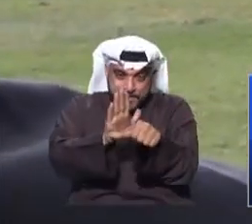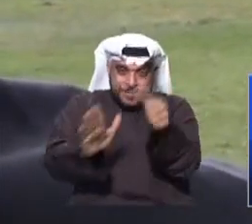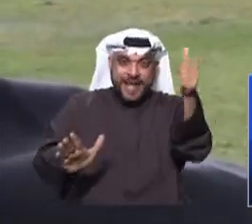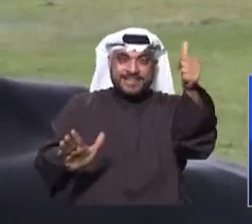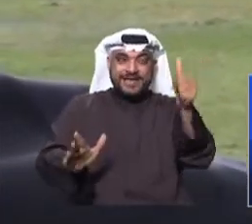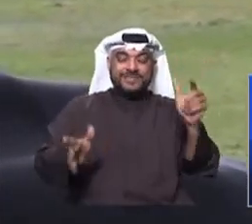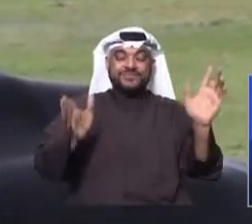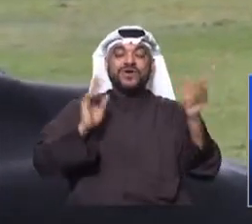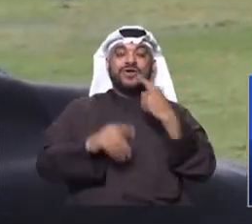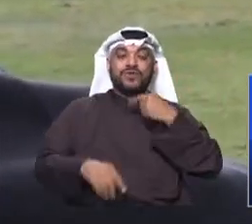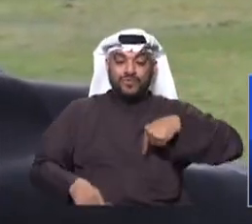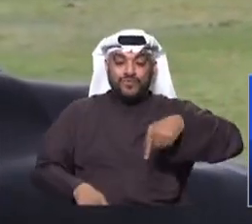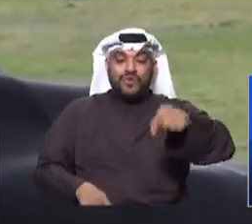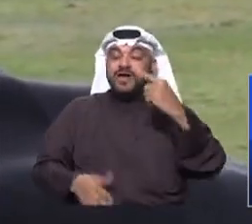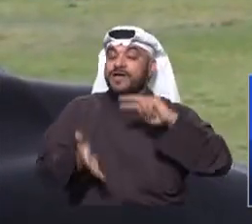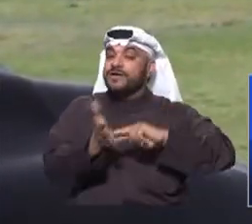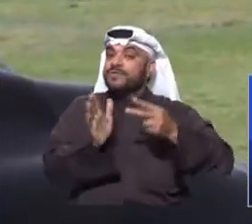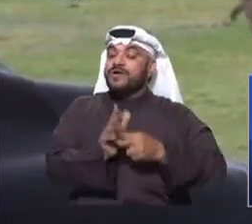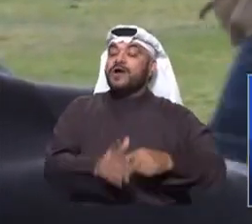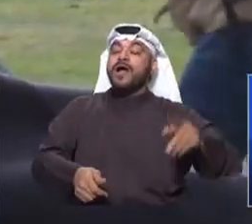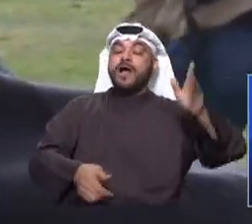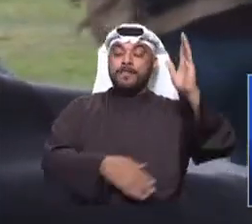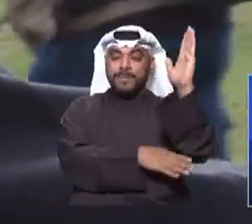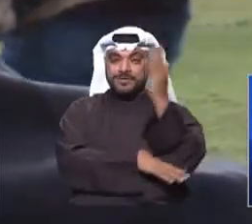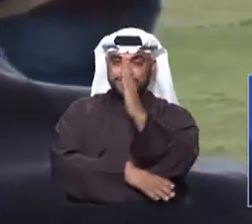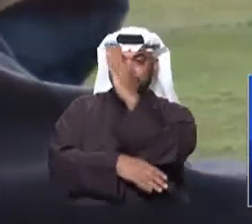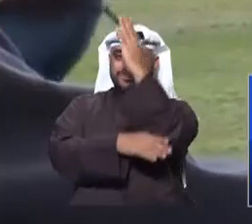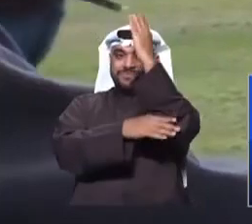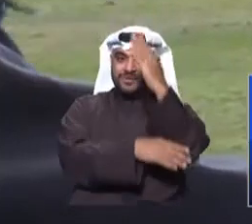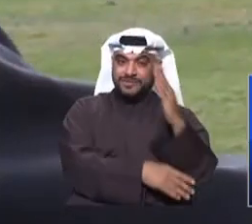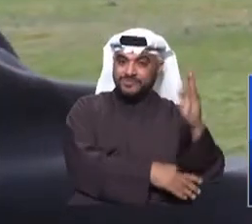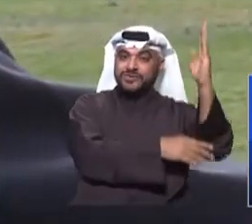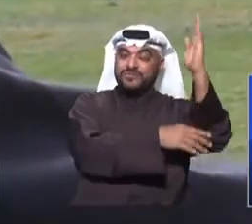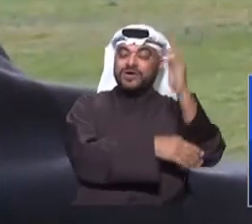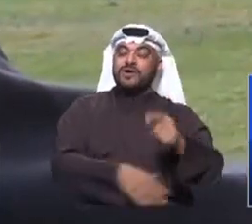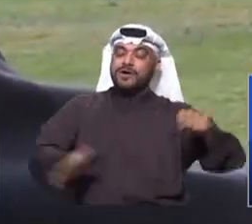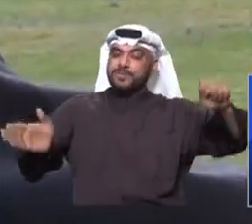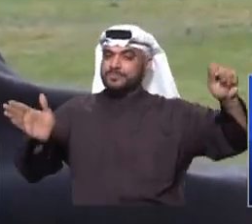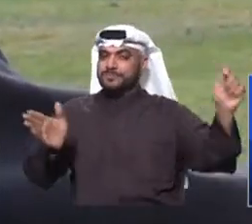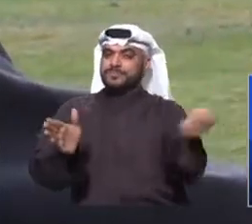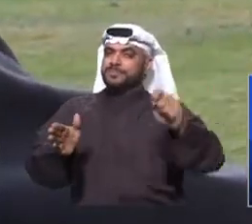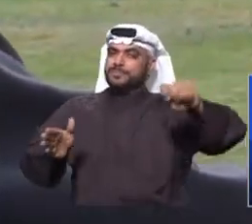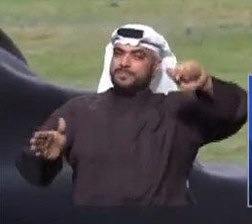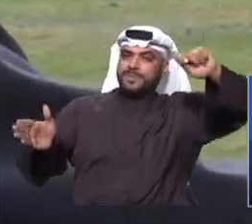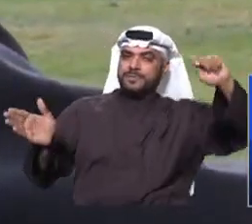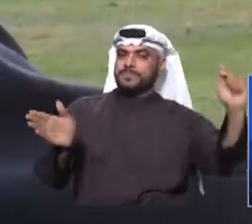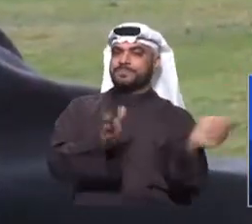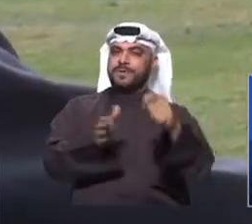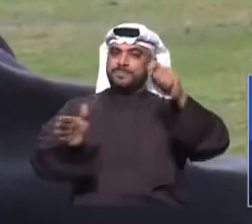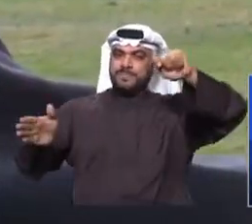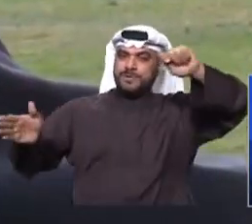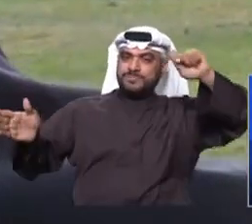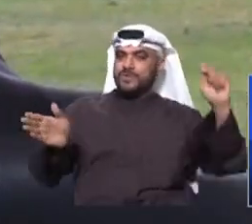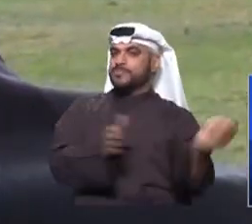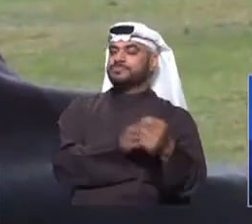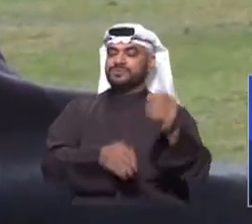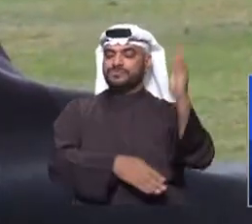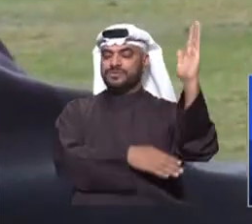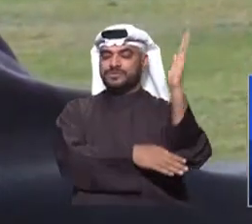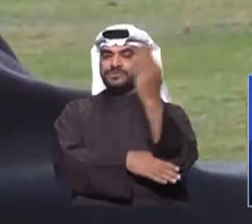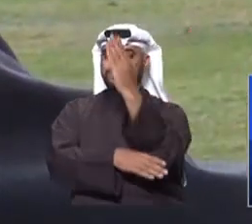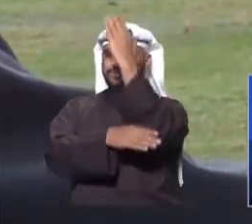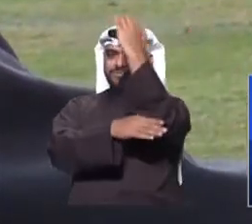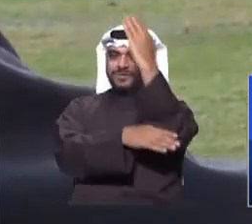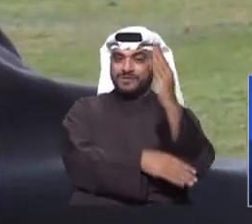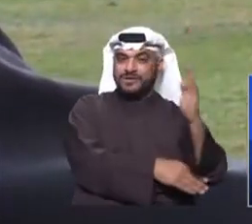العرضة البحرية والفنون، العرضة البرية والفنون البحرية والتقائهم، واللي هو رمزية تأسيس الكويت